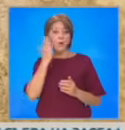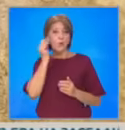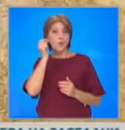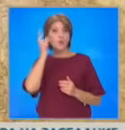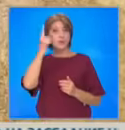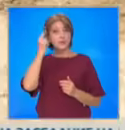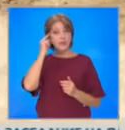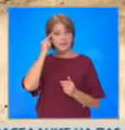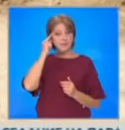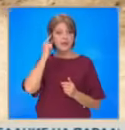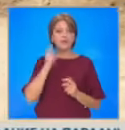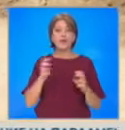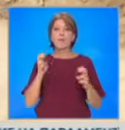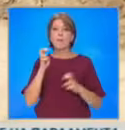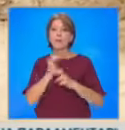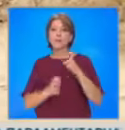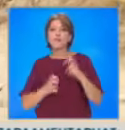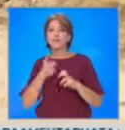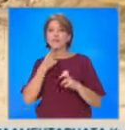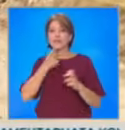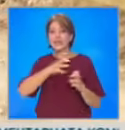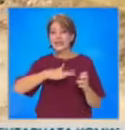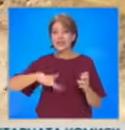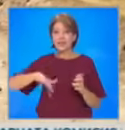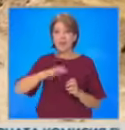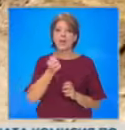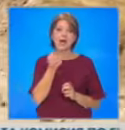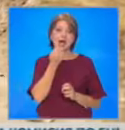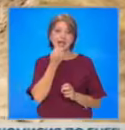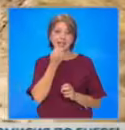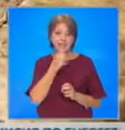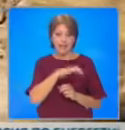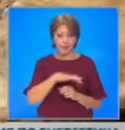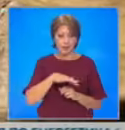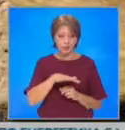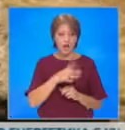в производствената зона на селището с други занаятчийски